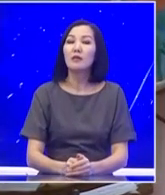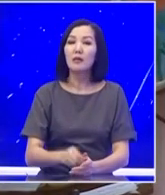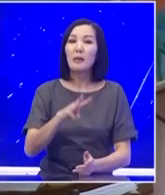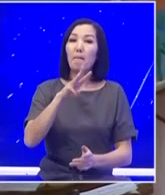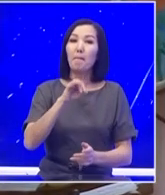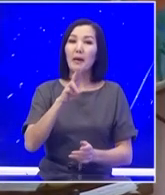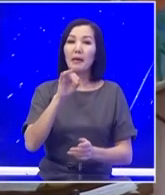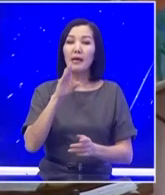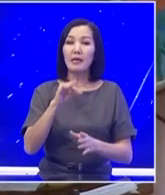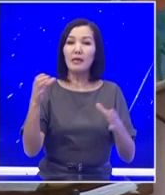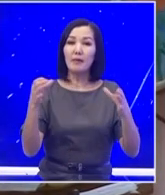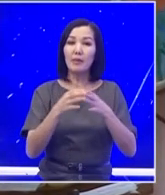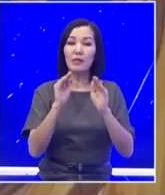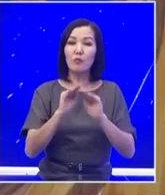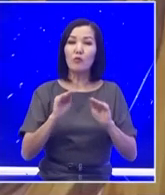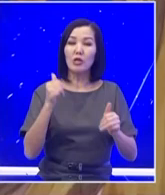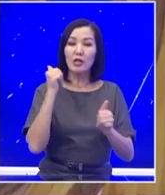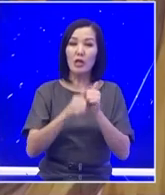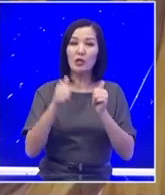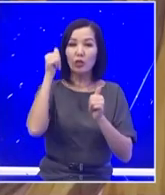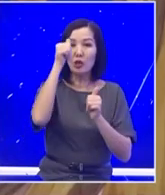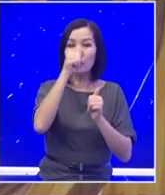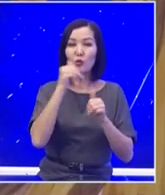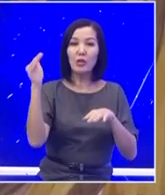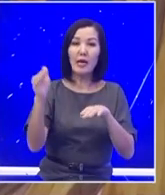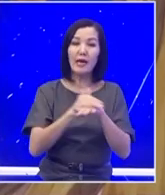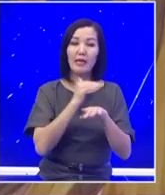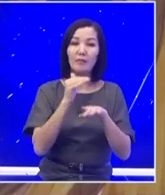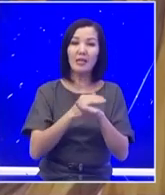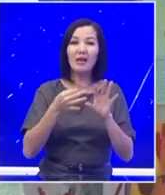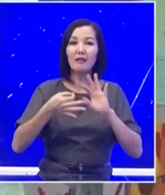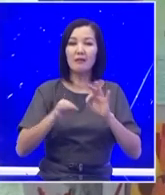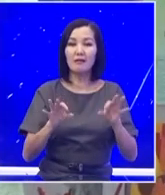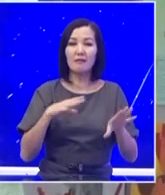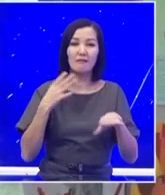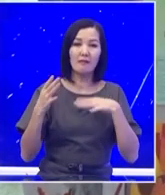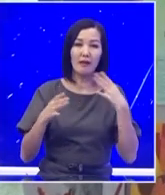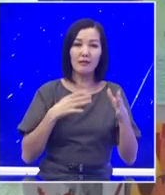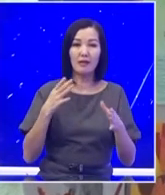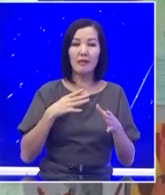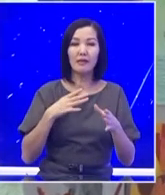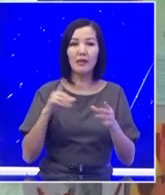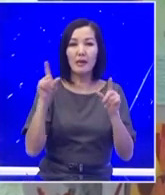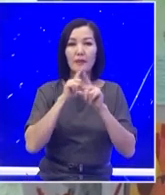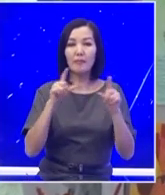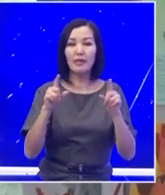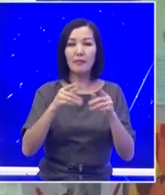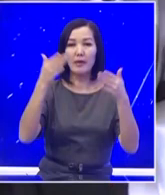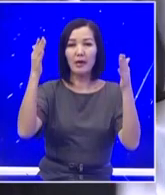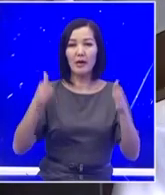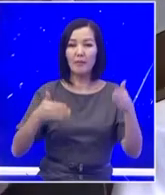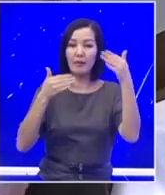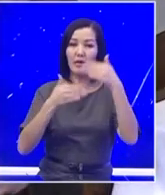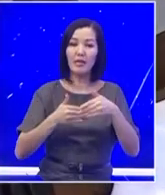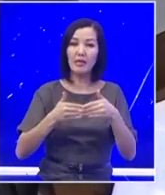Макаренко мектеп ұжымымен оқушылары жыл сайын қайырымдылық науқанына тыңғылықты дайындалады. Бұл жолы да солай. Тіпті мекеме қабырғаларында